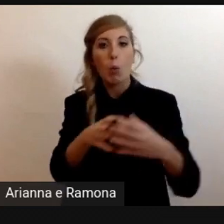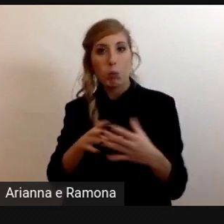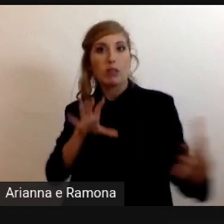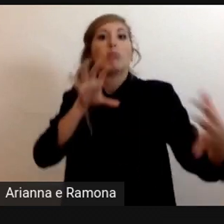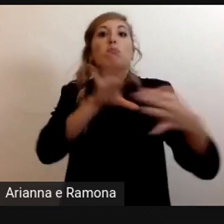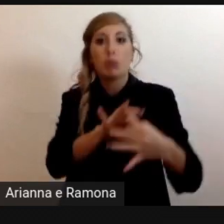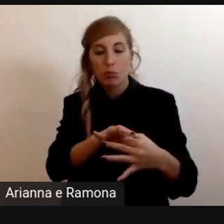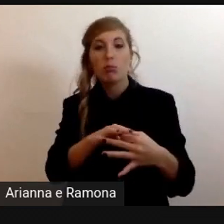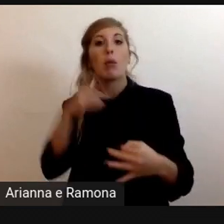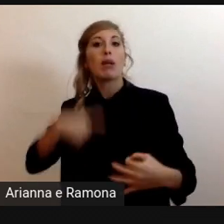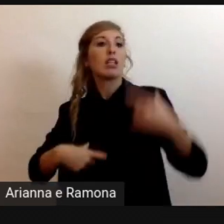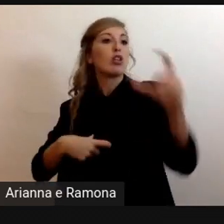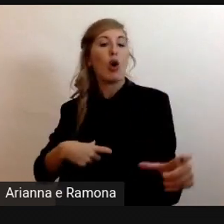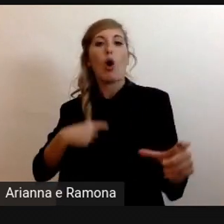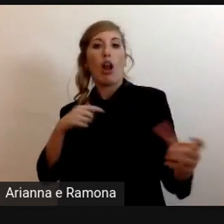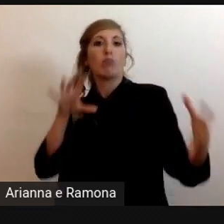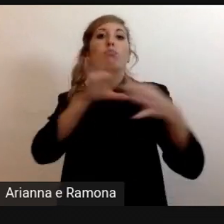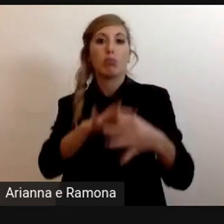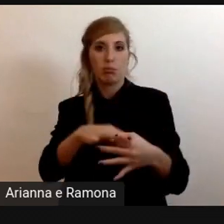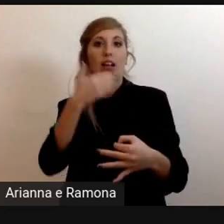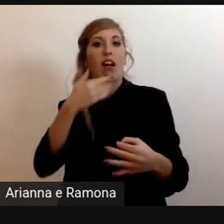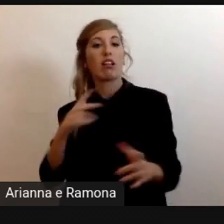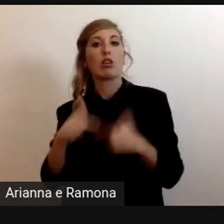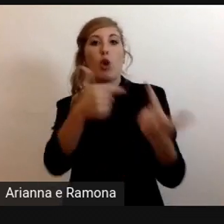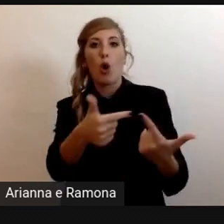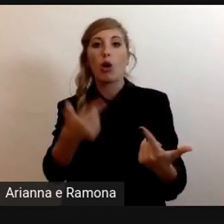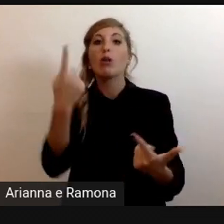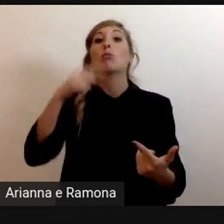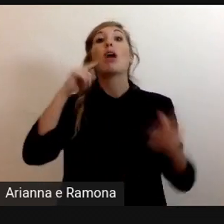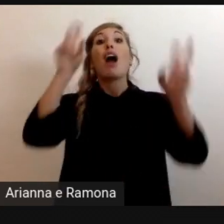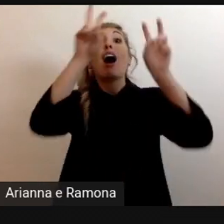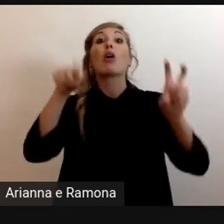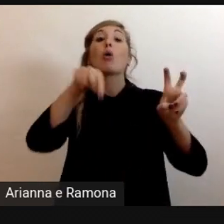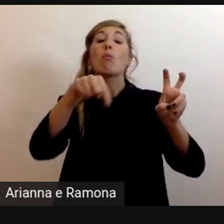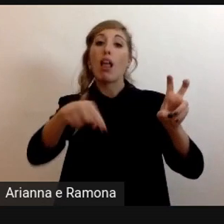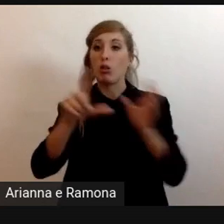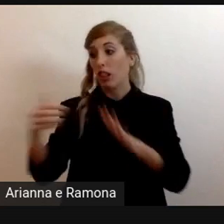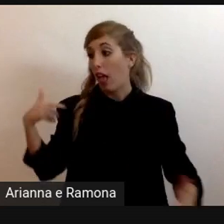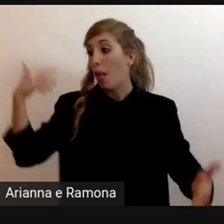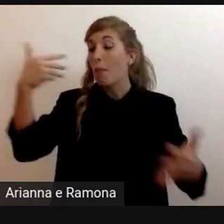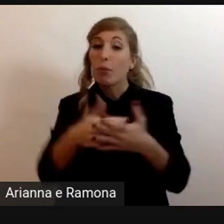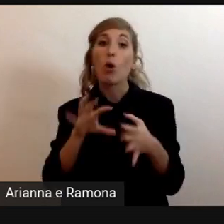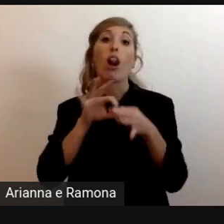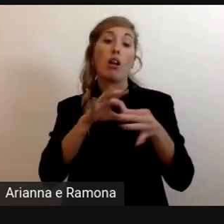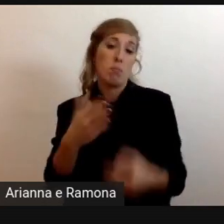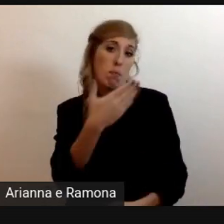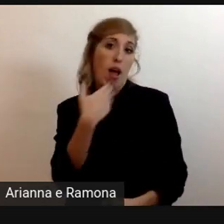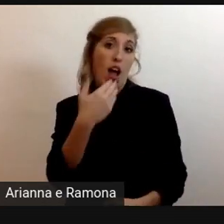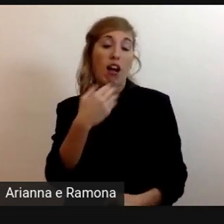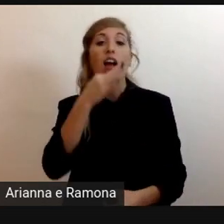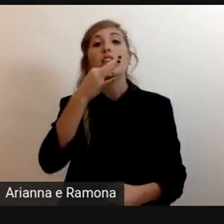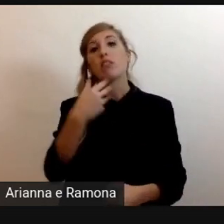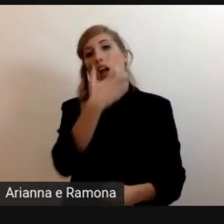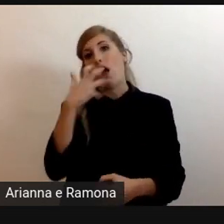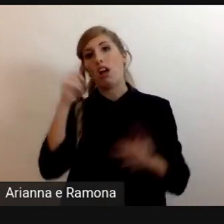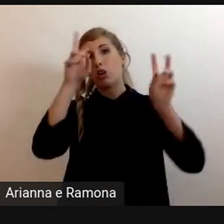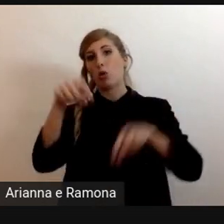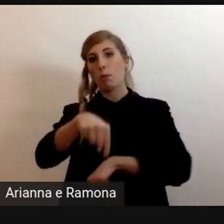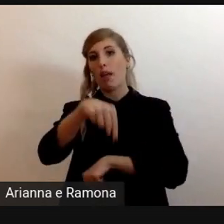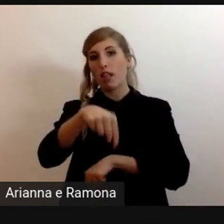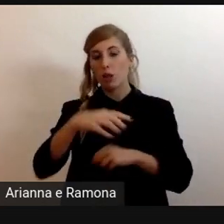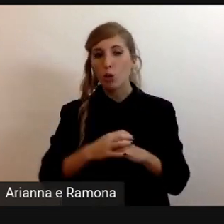questa idea della relazione che così ci è venuta a mancare in questo tempo e questo progetto mette in relazione anche